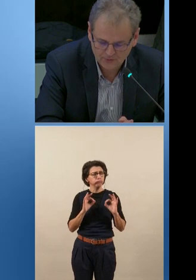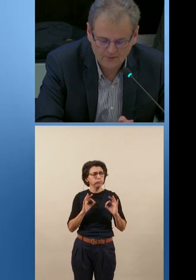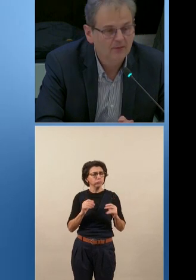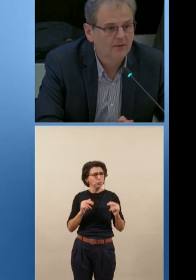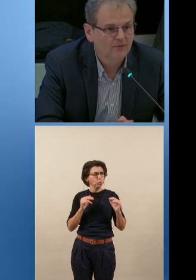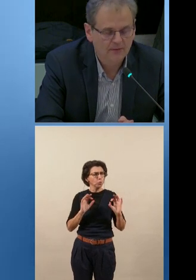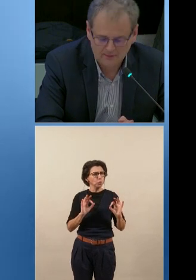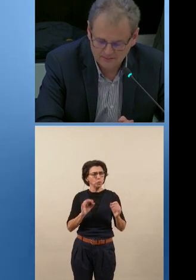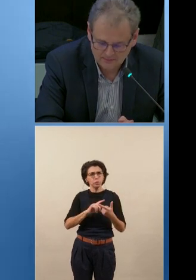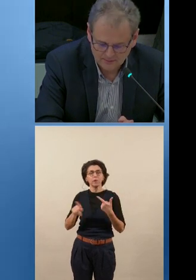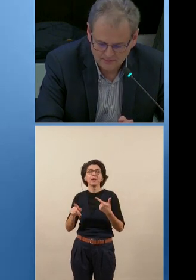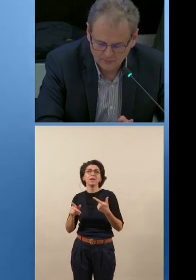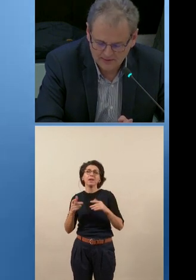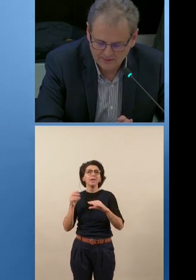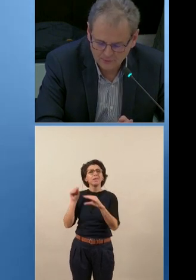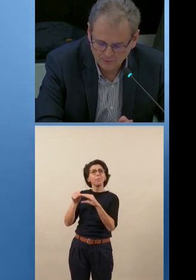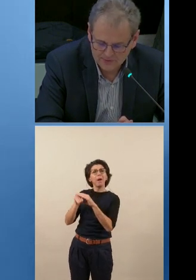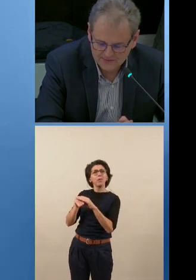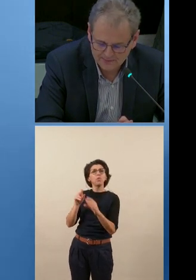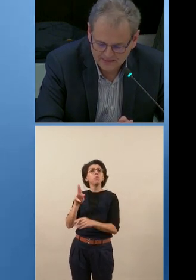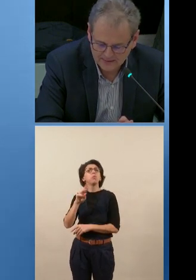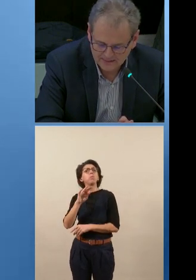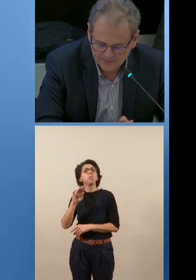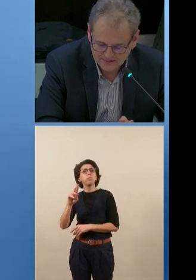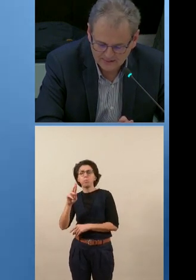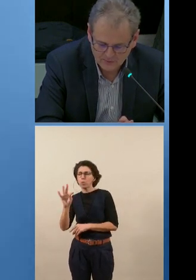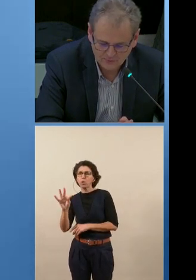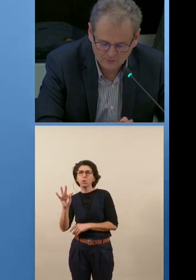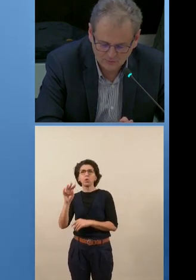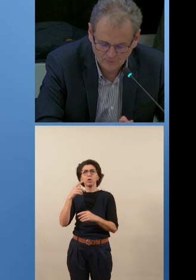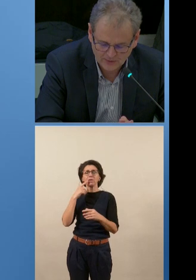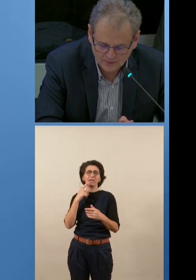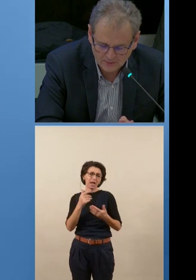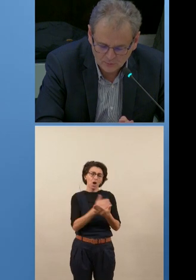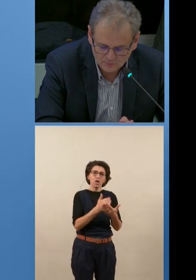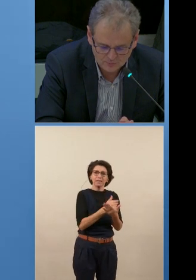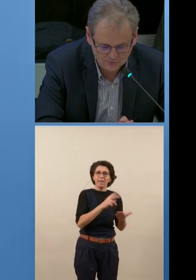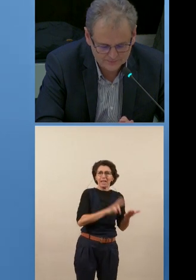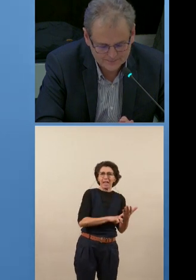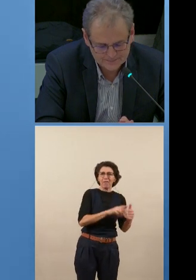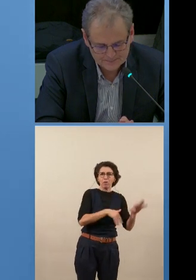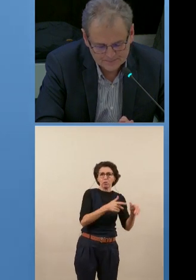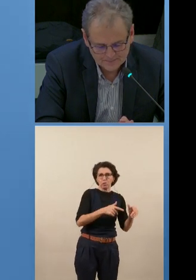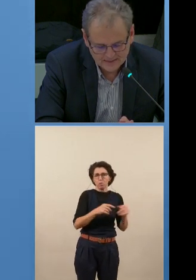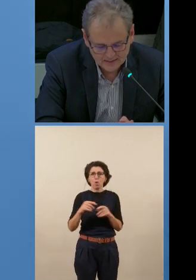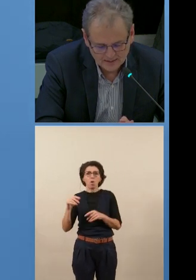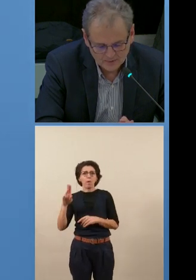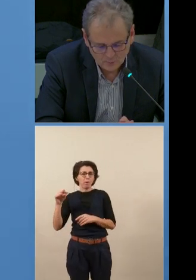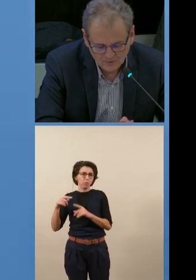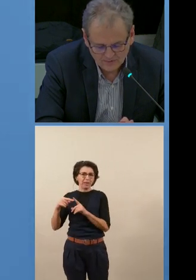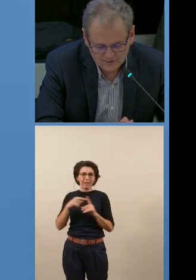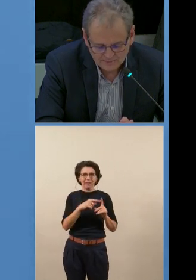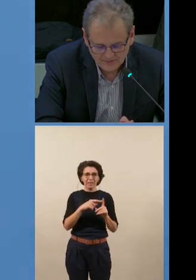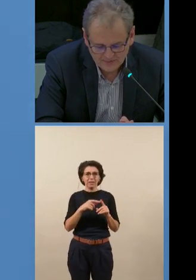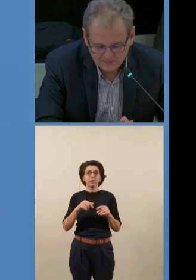brut c'est euh donc l'épargne brut divisé par la les recettes réelles de fonctionnement supérieure à 11 %.